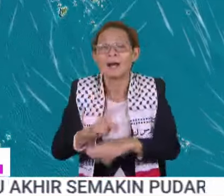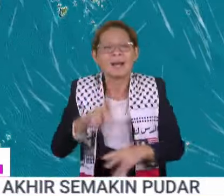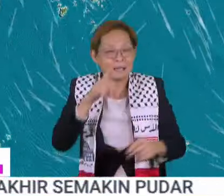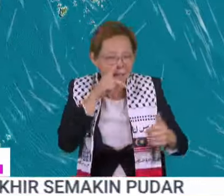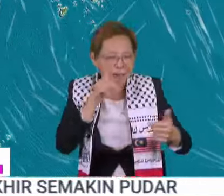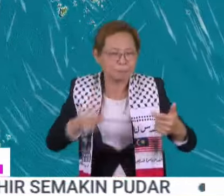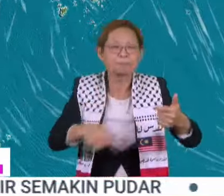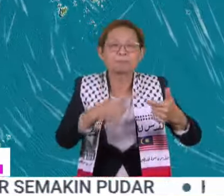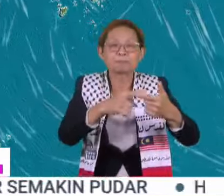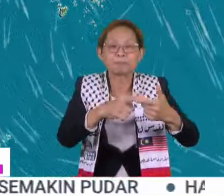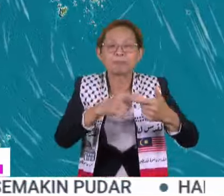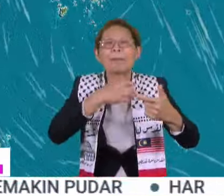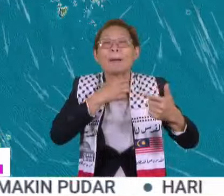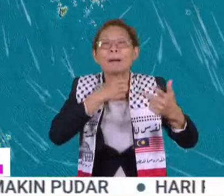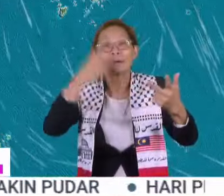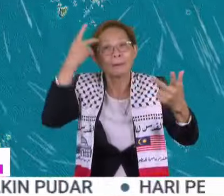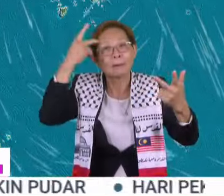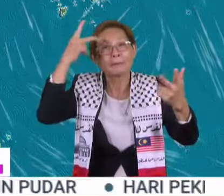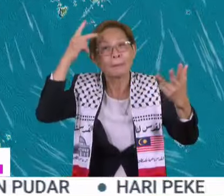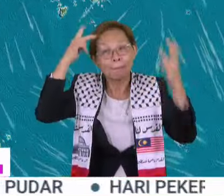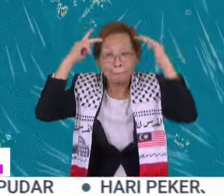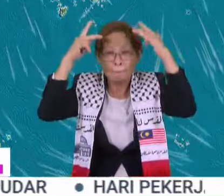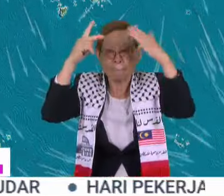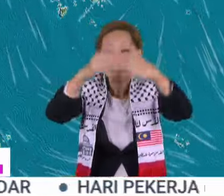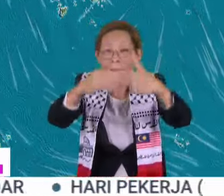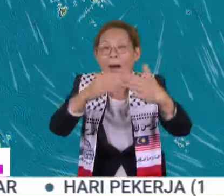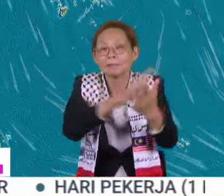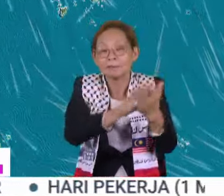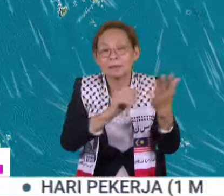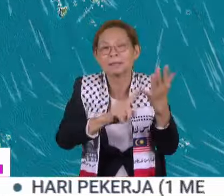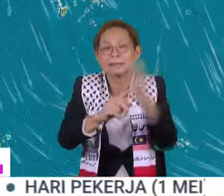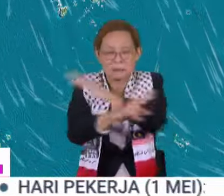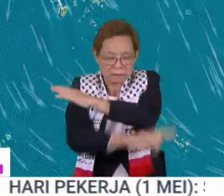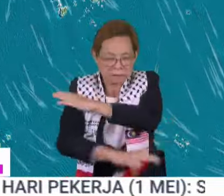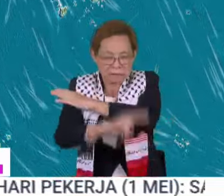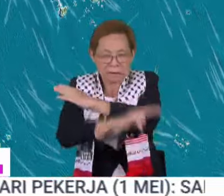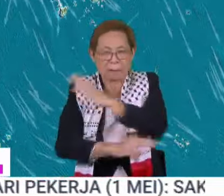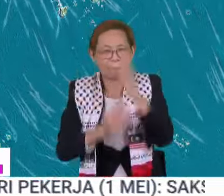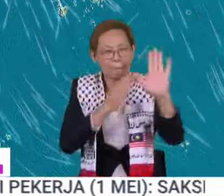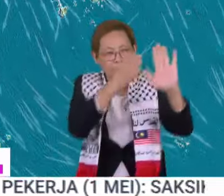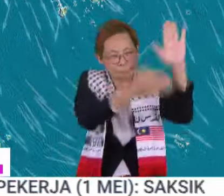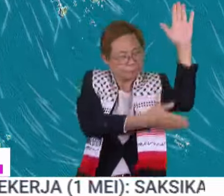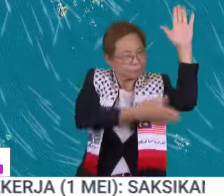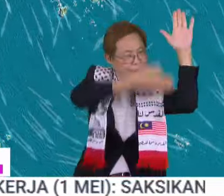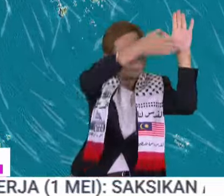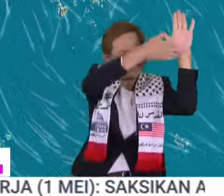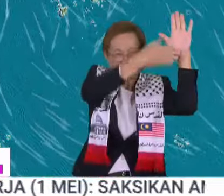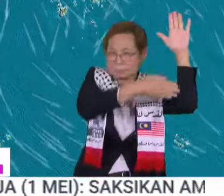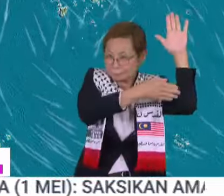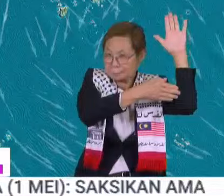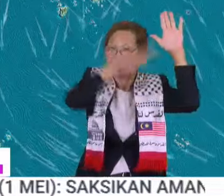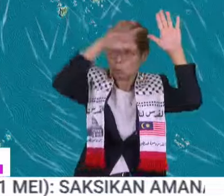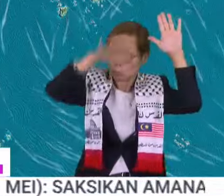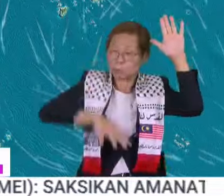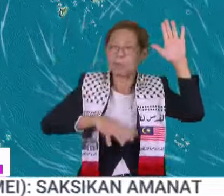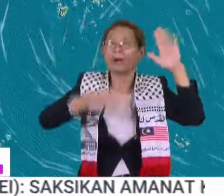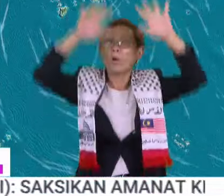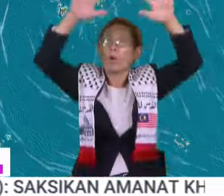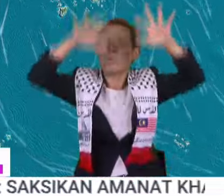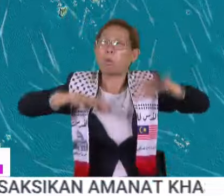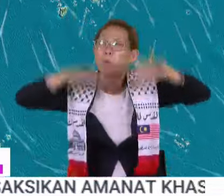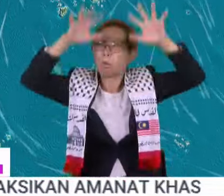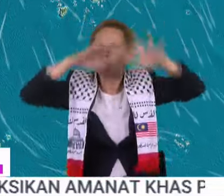negeri Kedah, Perak, Kelantan, Pahang dan juga negeri-negeri pantai barat semenanjung. Keadaan cuaca lembap